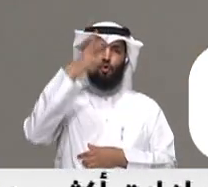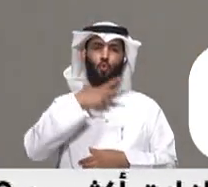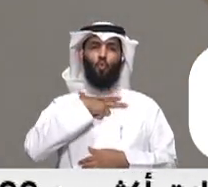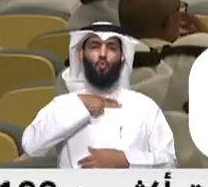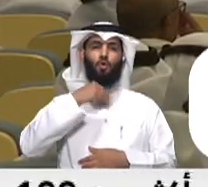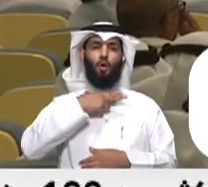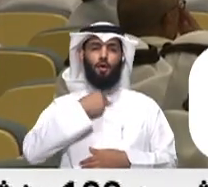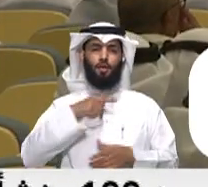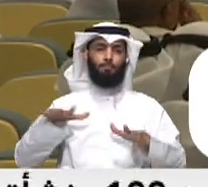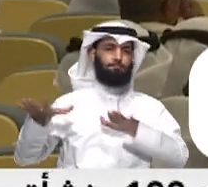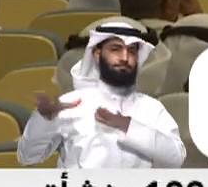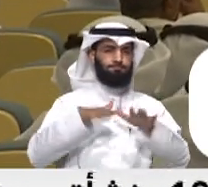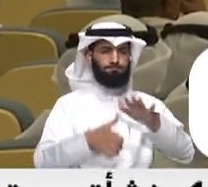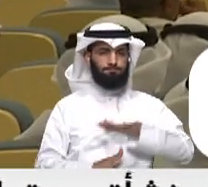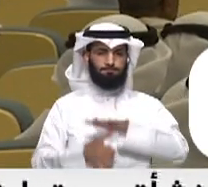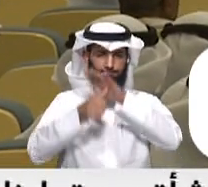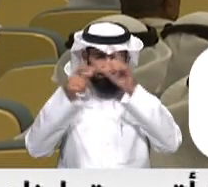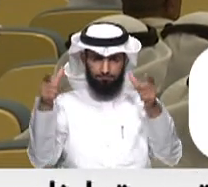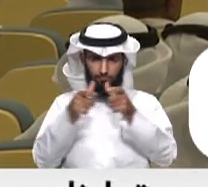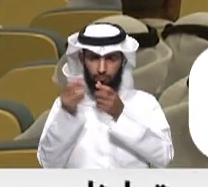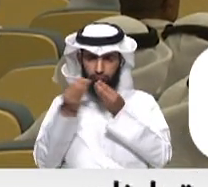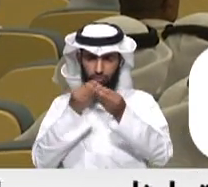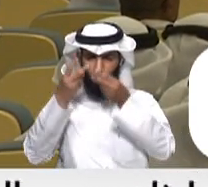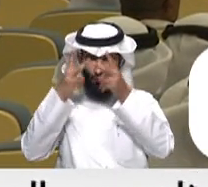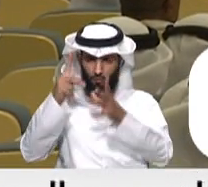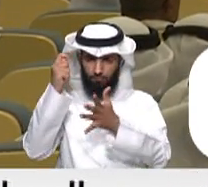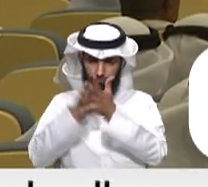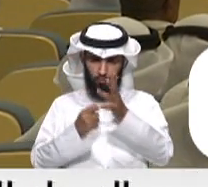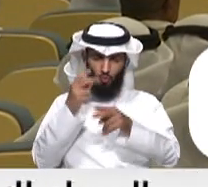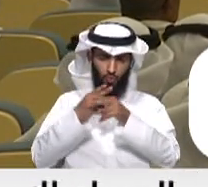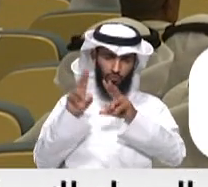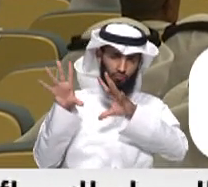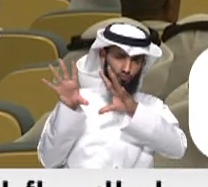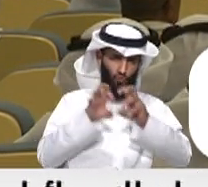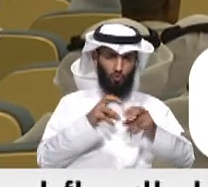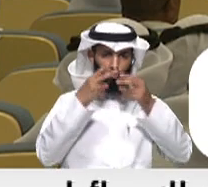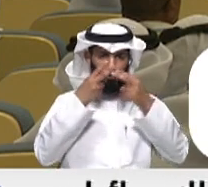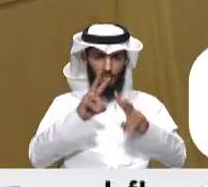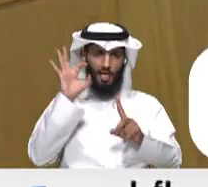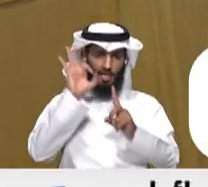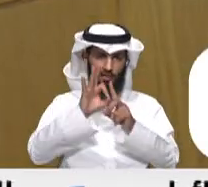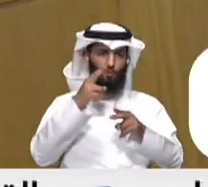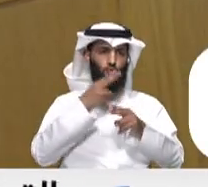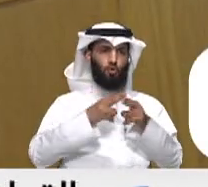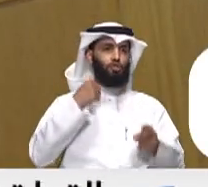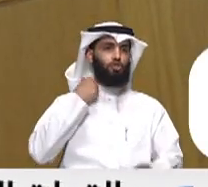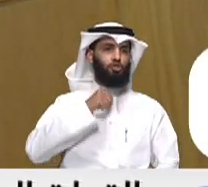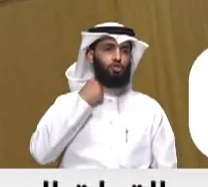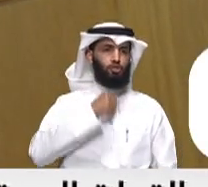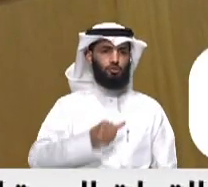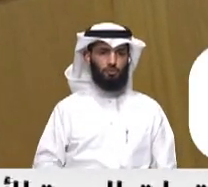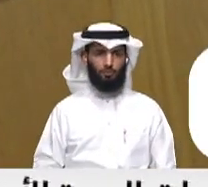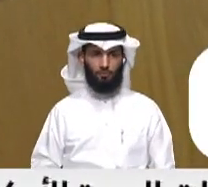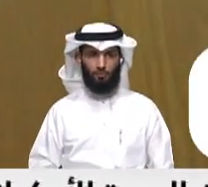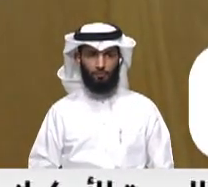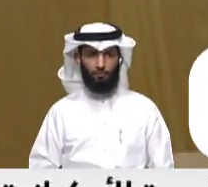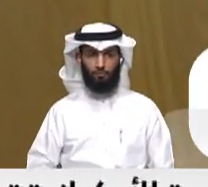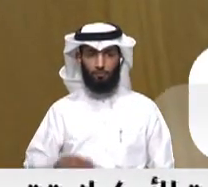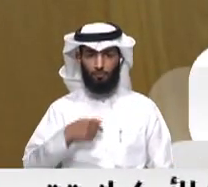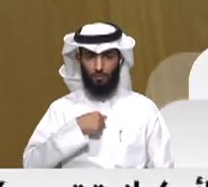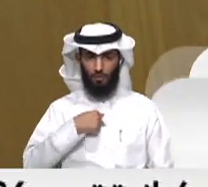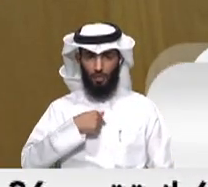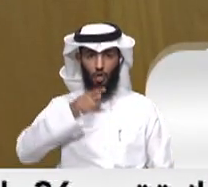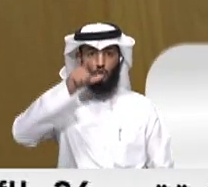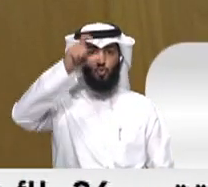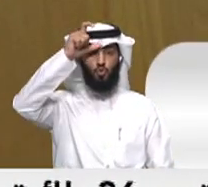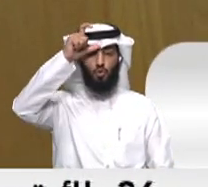التنمويه في البلاد تحقيقا لرؤيه كويت جديده الجمهوريه التركيه تساهم في